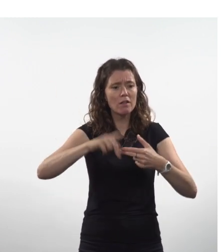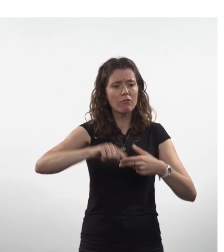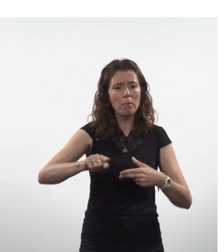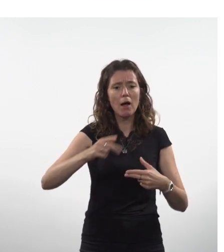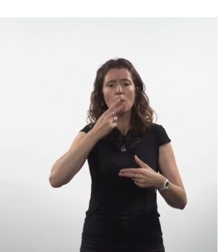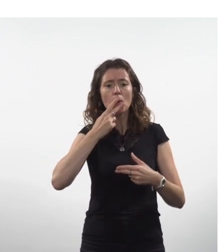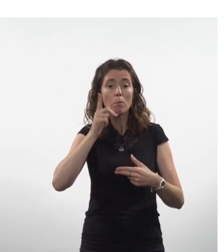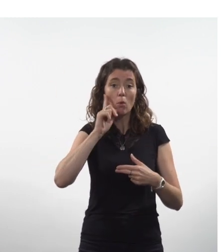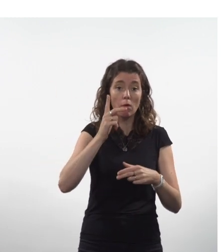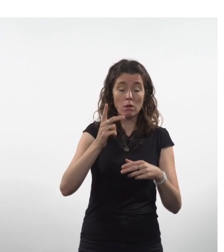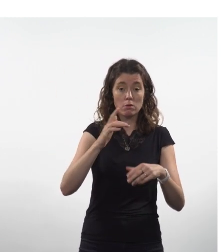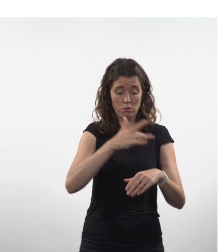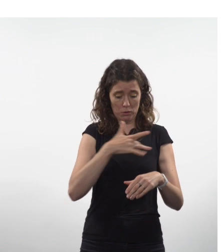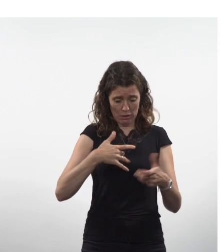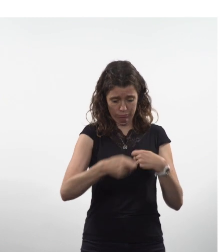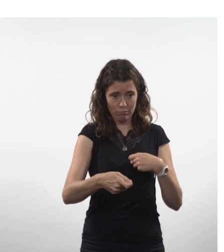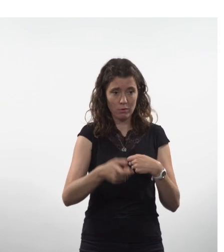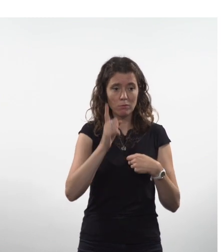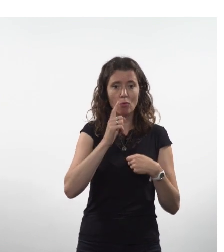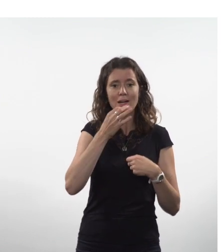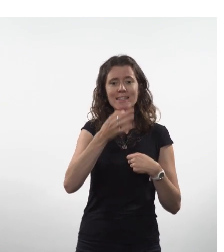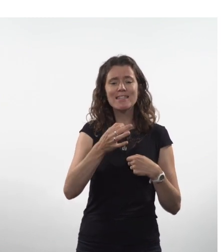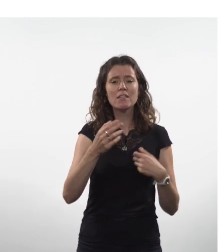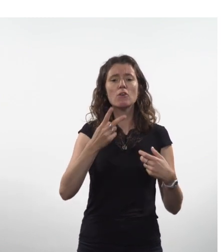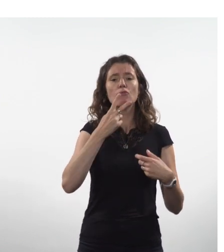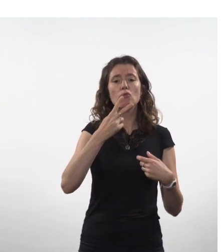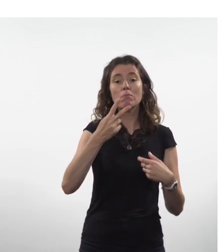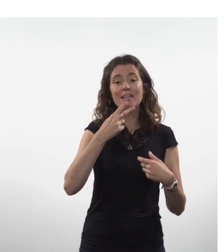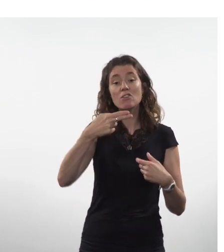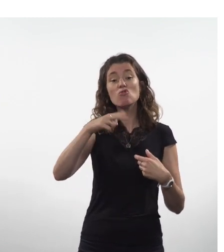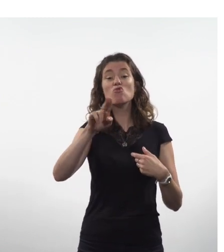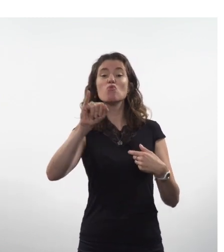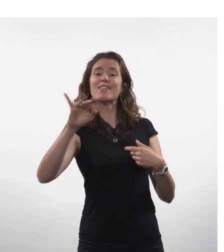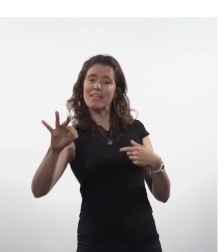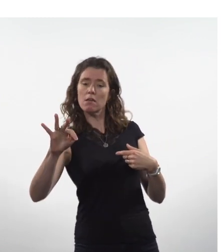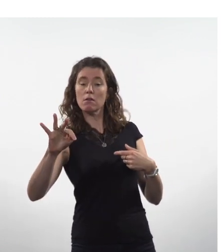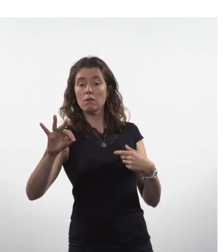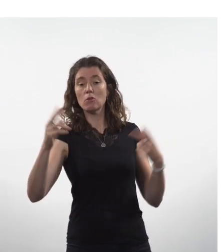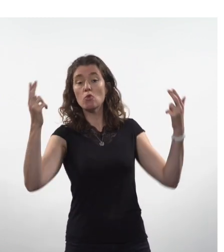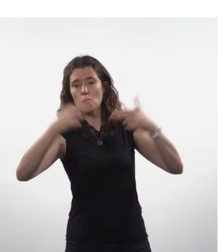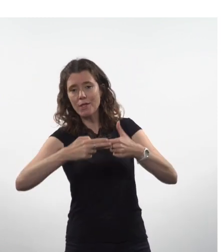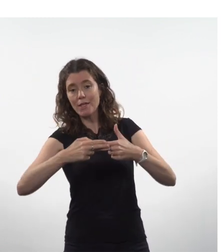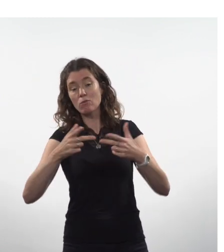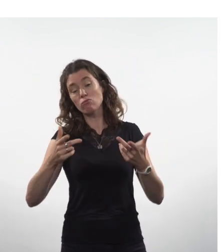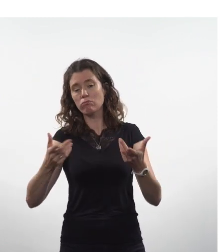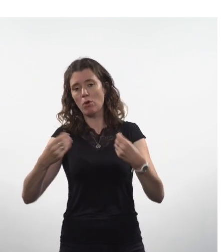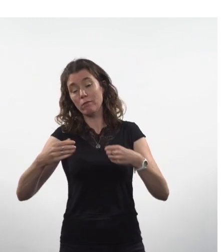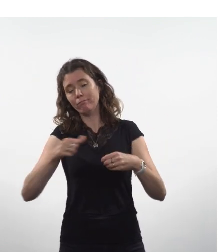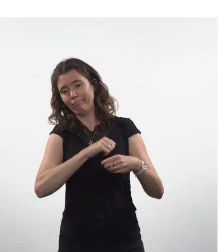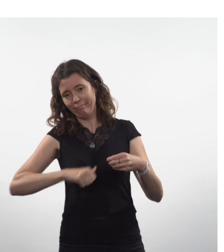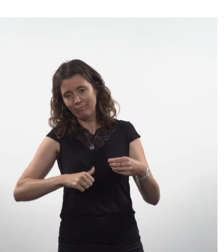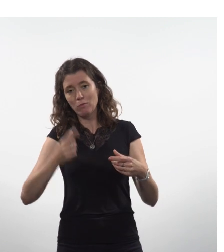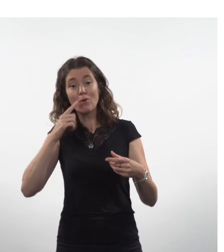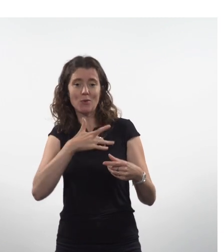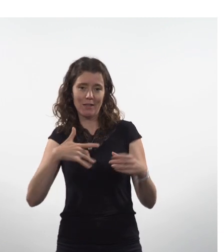fait, simplement, c'était écrit sur les paquets de tabac, fumer nuit gravement à la santé. D'autres exemples, un patient qui comprenait